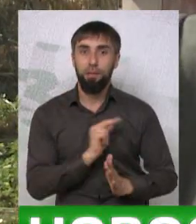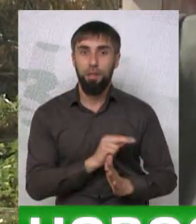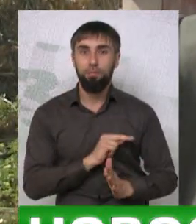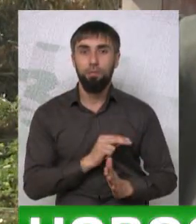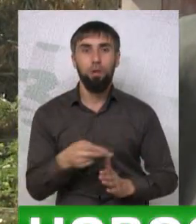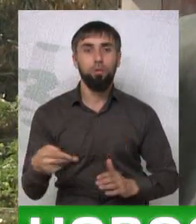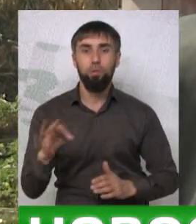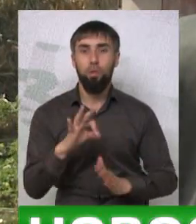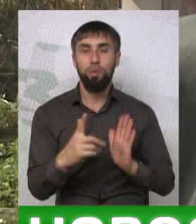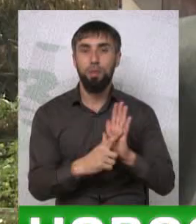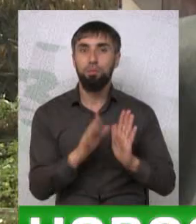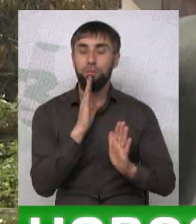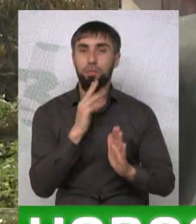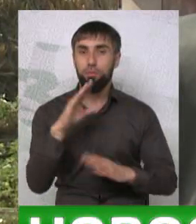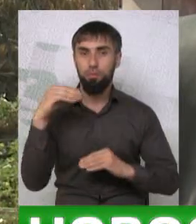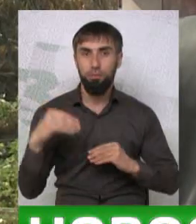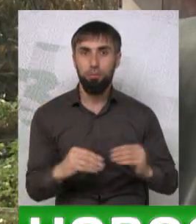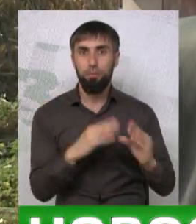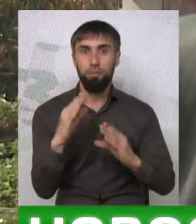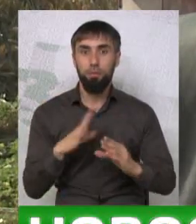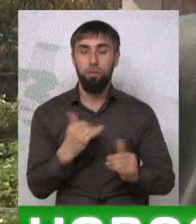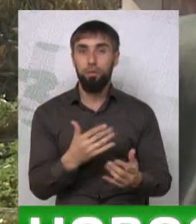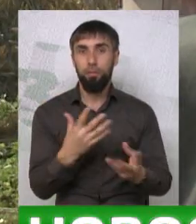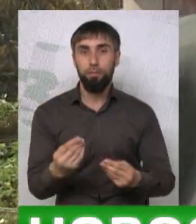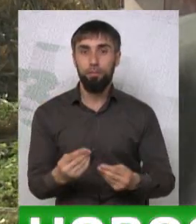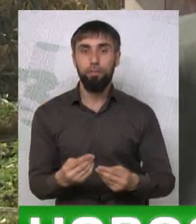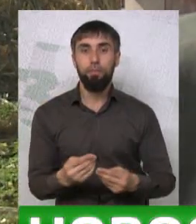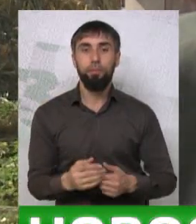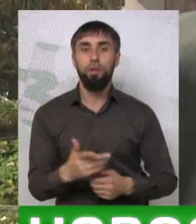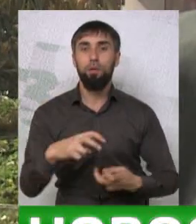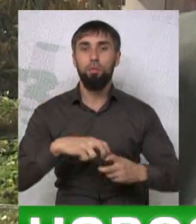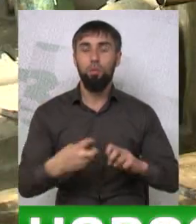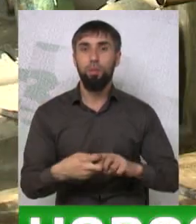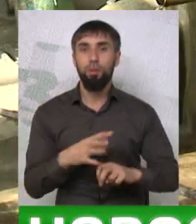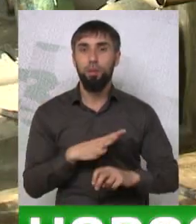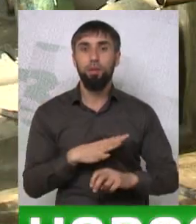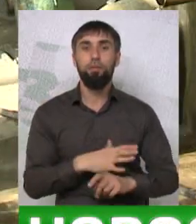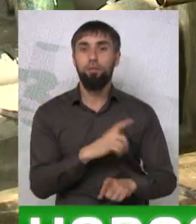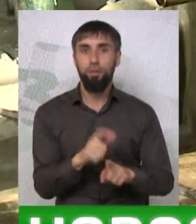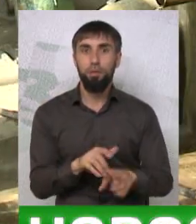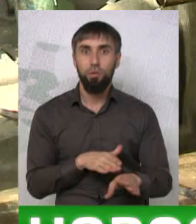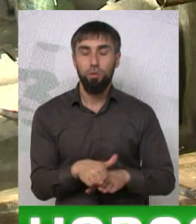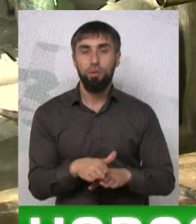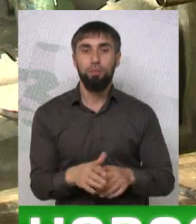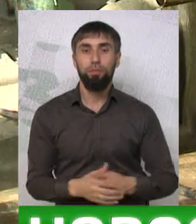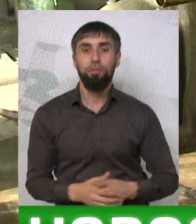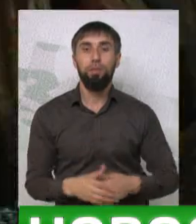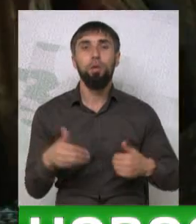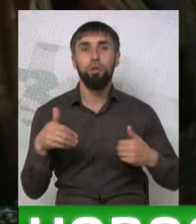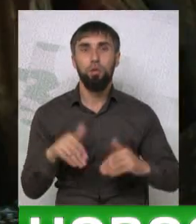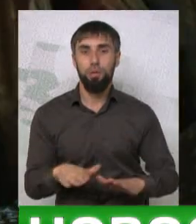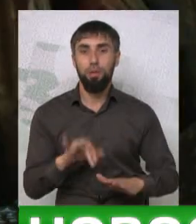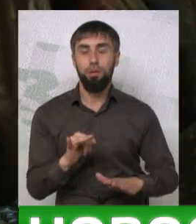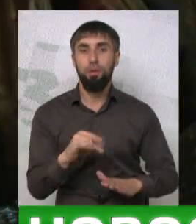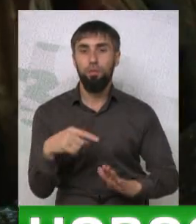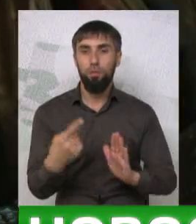работали до 7 утра, до сегодняшнего дня. Данная проблема была устранена. Вопрос с